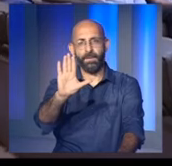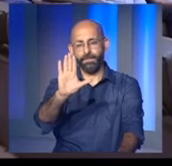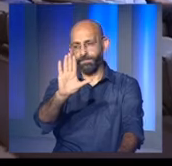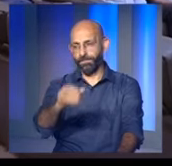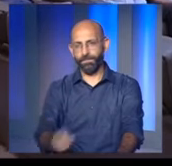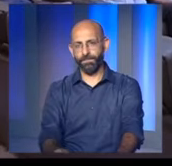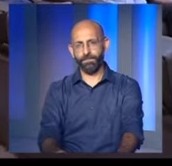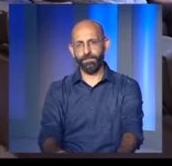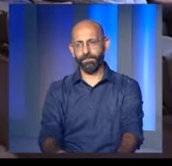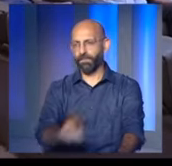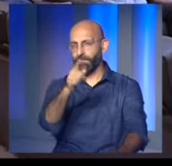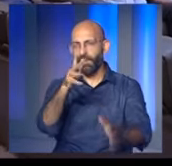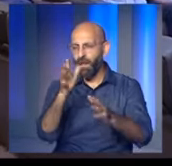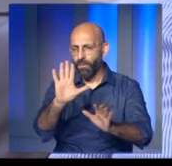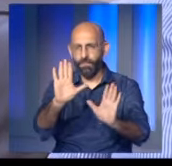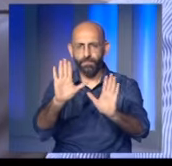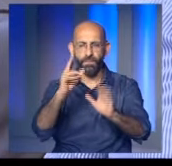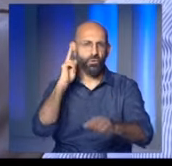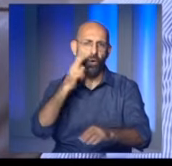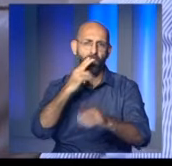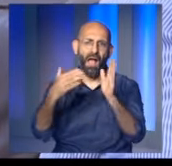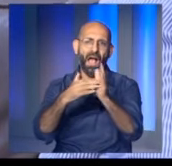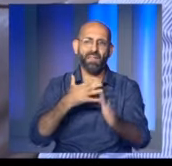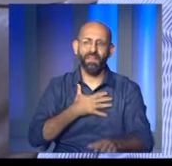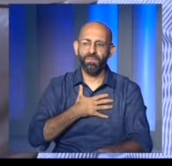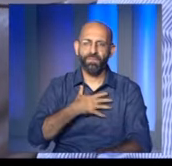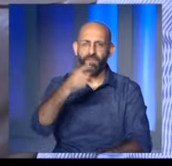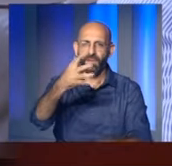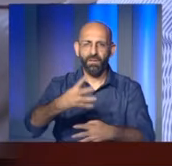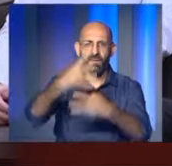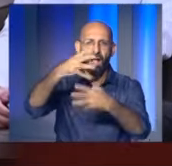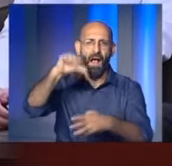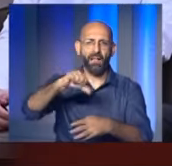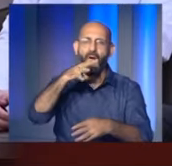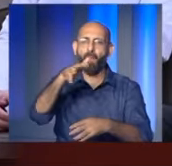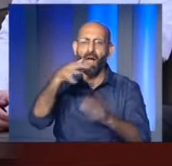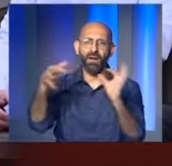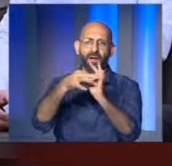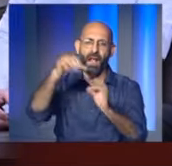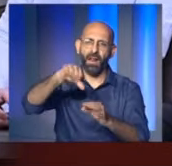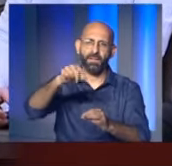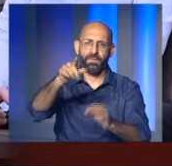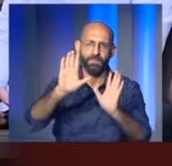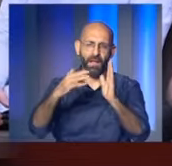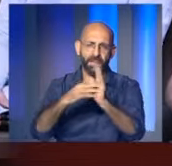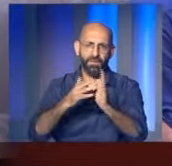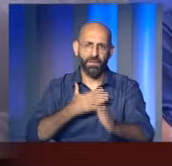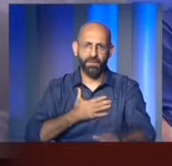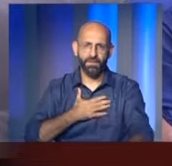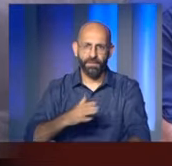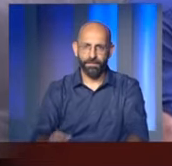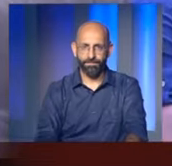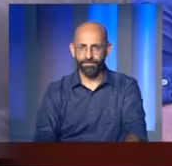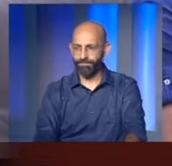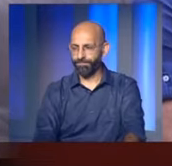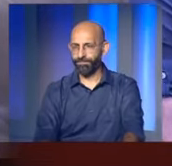رئيس الهيئة التأسيسية لنقابة عمال المعاينة الميكانيكية في لبنان حسن الحسن الذي عرض لموضوع المعاينة الميكانيكية